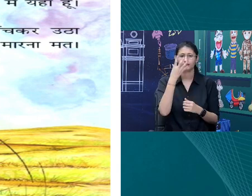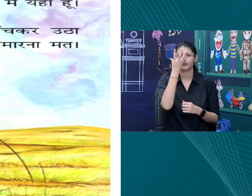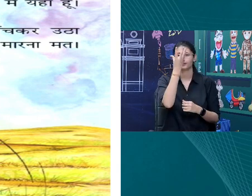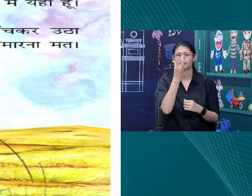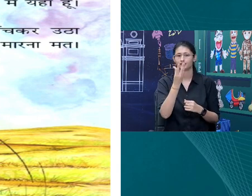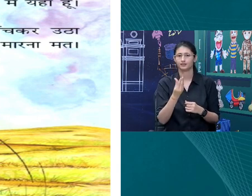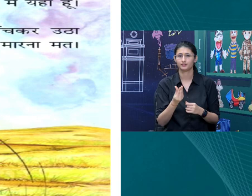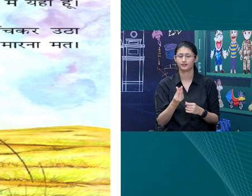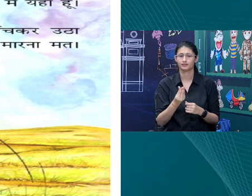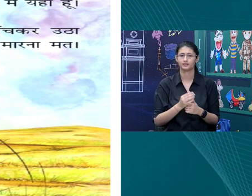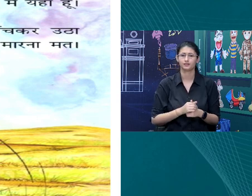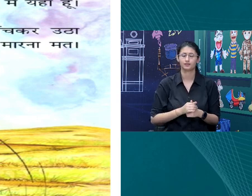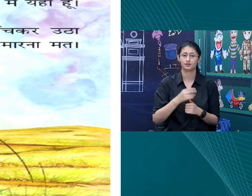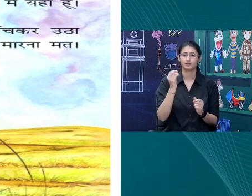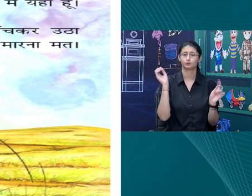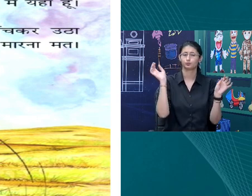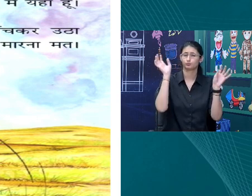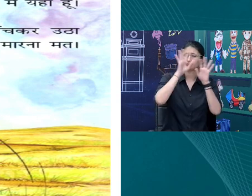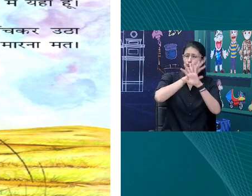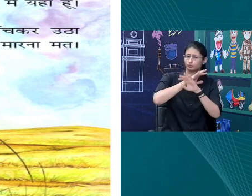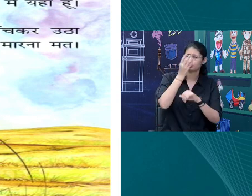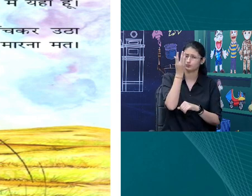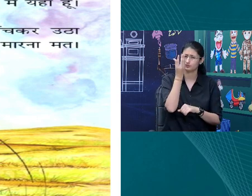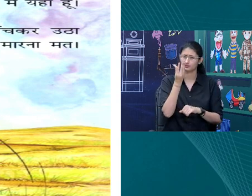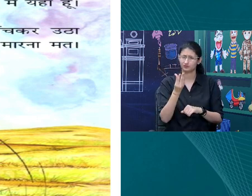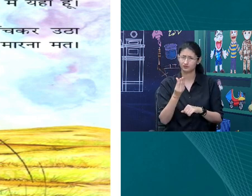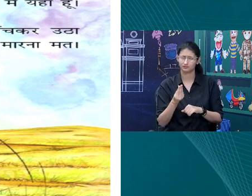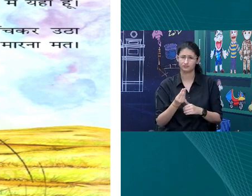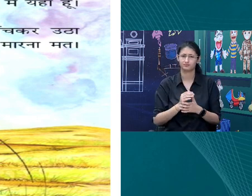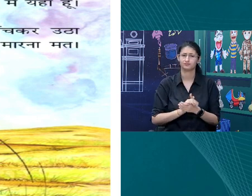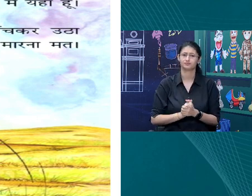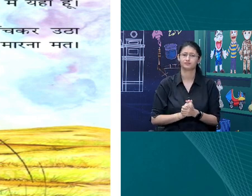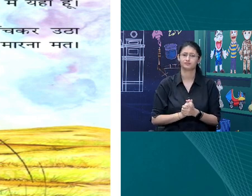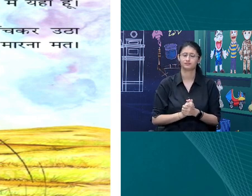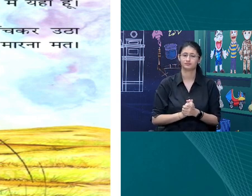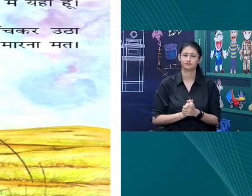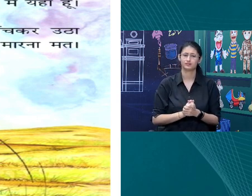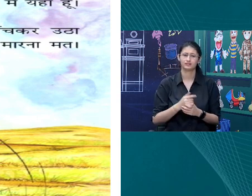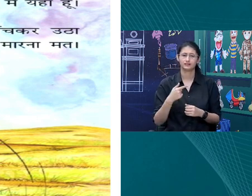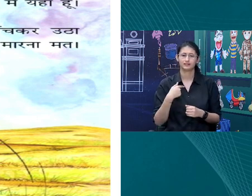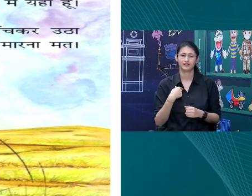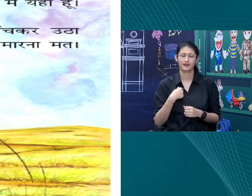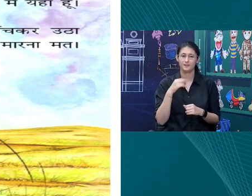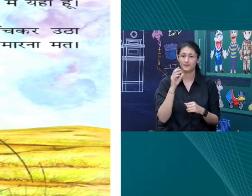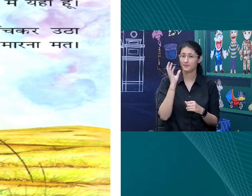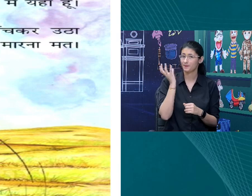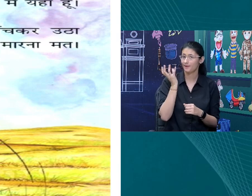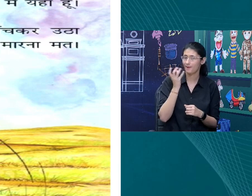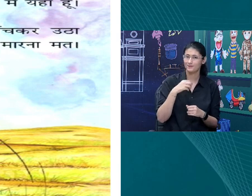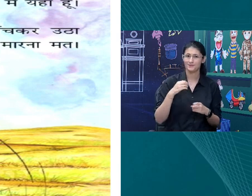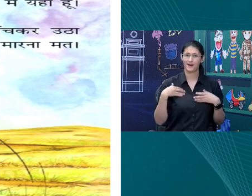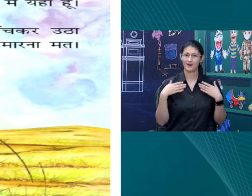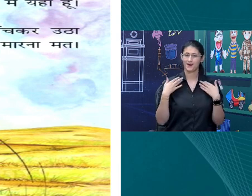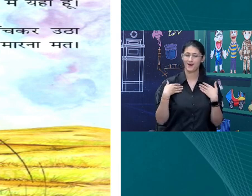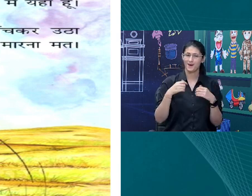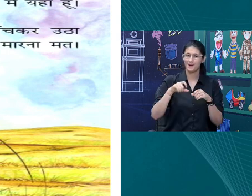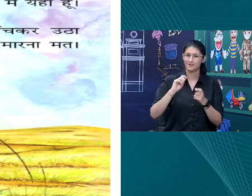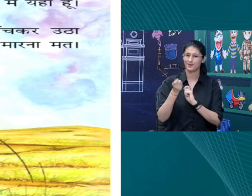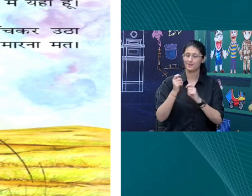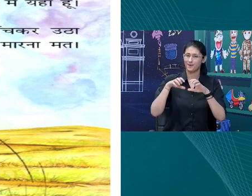अंधेरा गिरने लगा गेंद खुश थी की बल्ला परेशान हो रहा है बल्ला